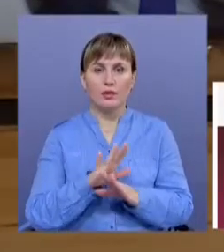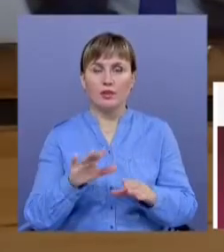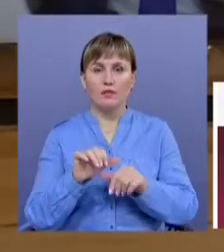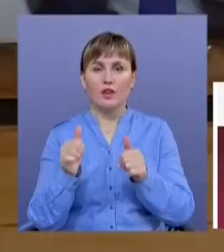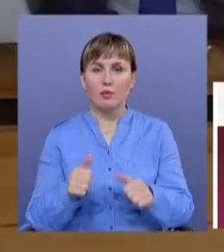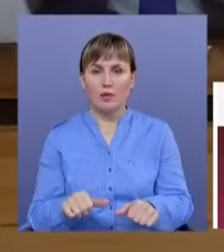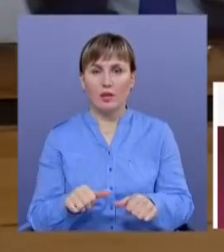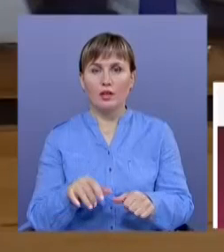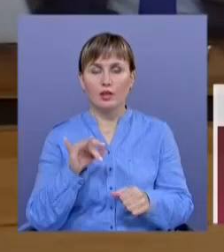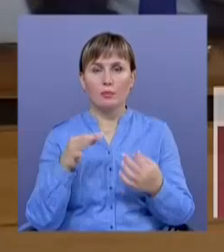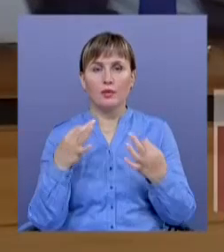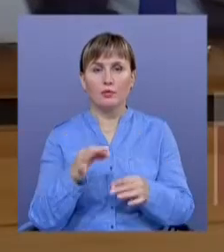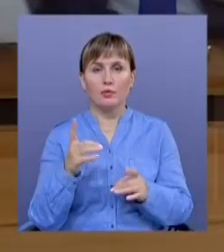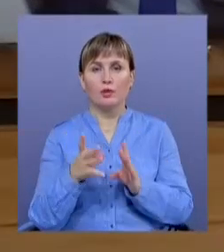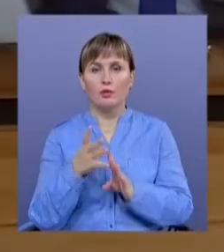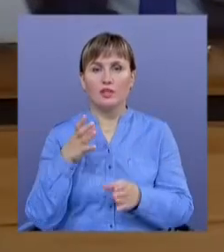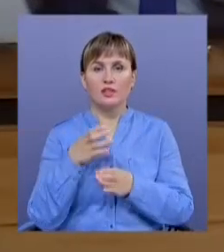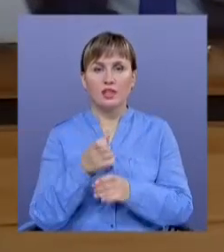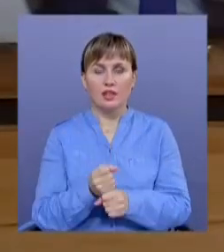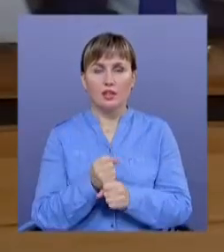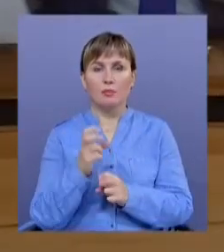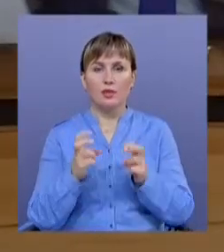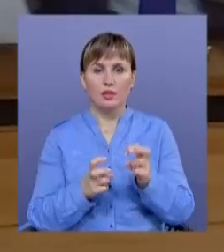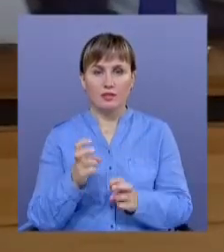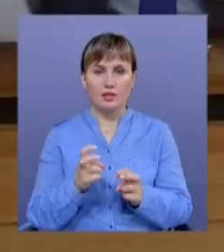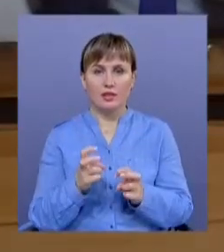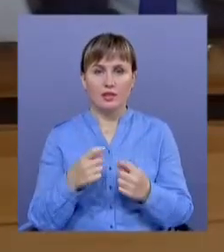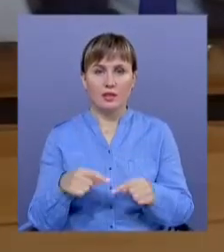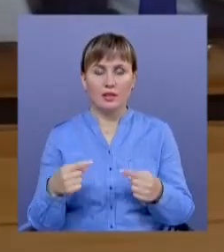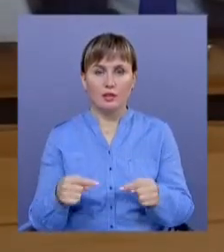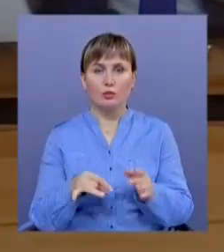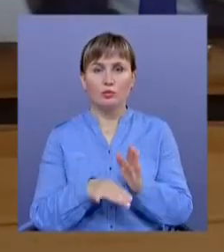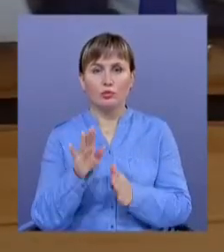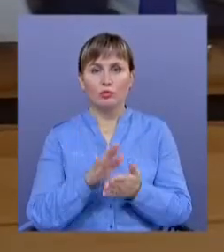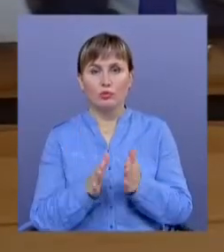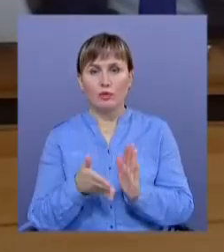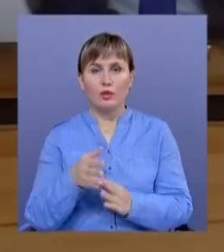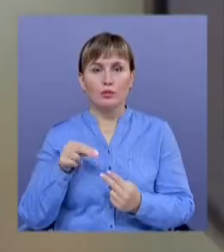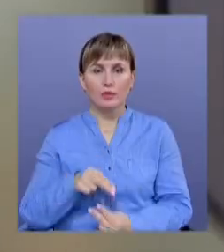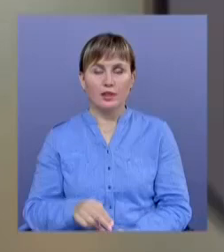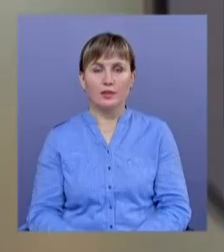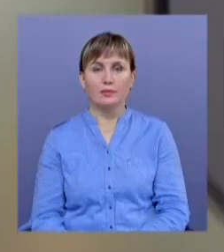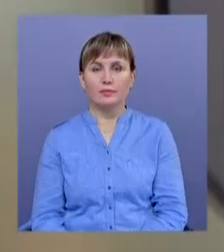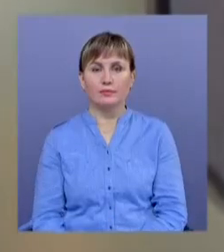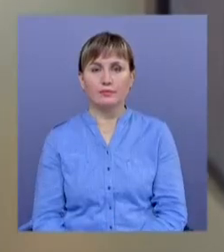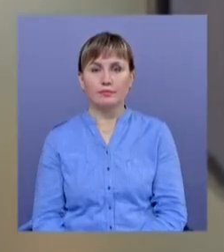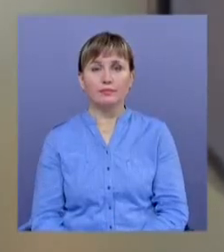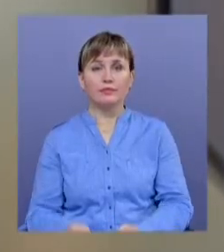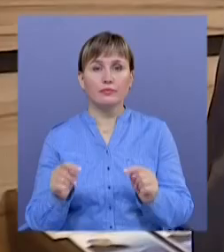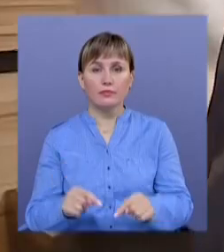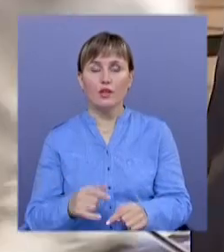формального, позволит в первую очередь сократить производственный травматизм. Улучшить условия труда. Здесь у